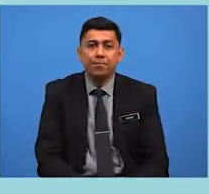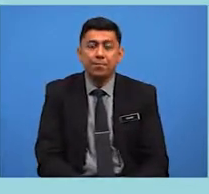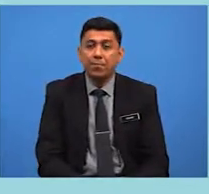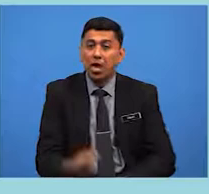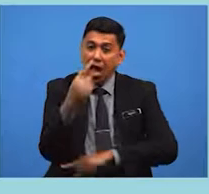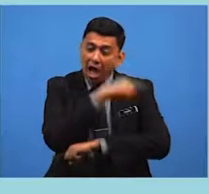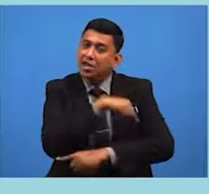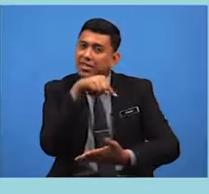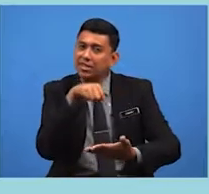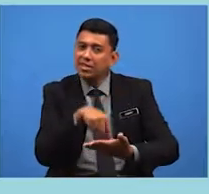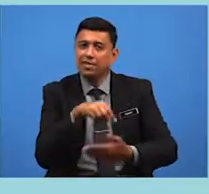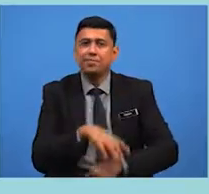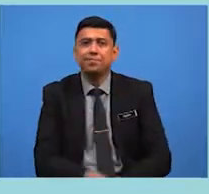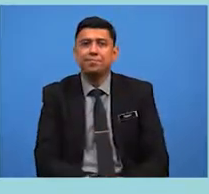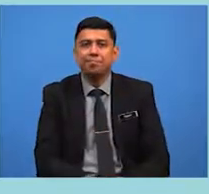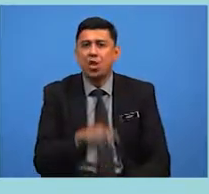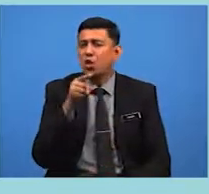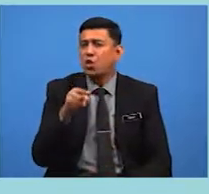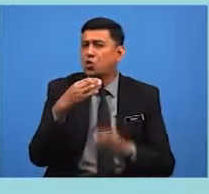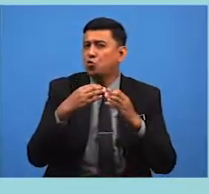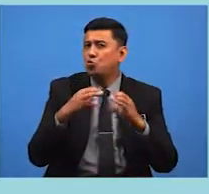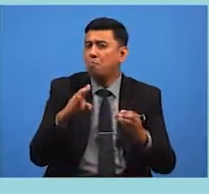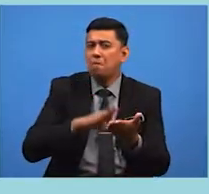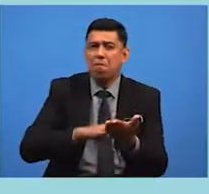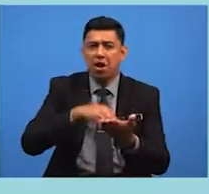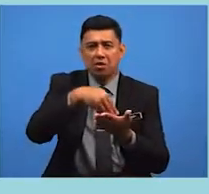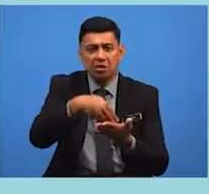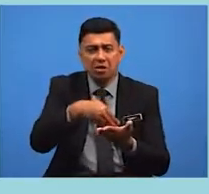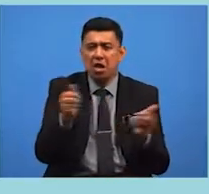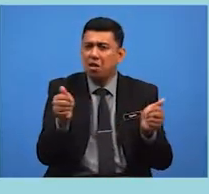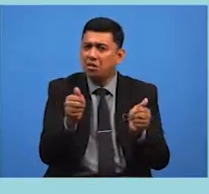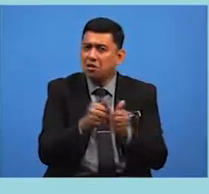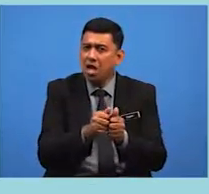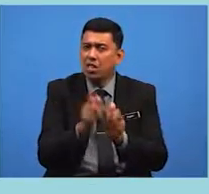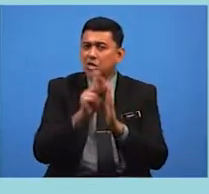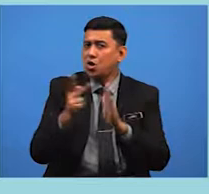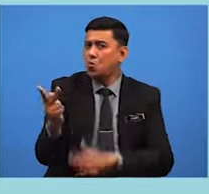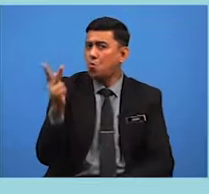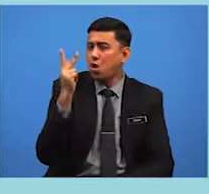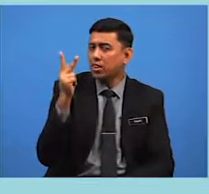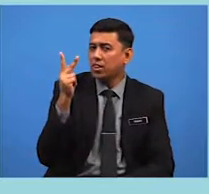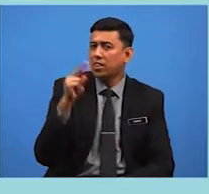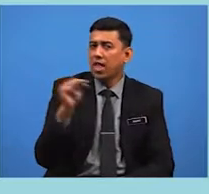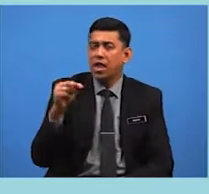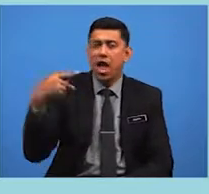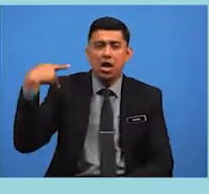Hari ini, dia cuba bangkit dengan kekuatan kaki.